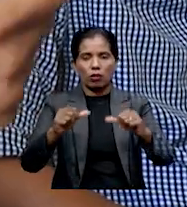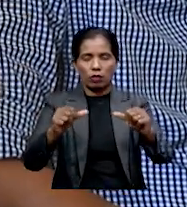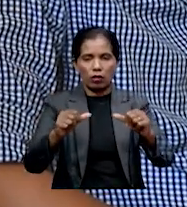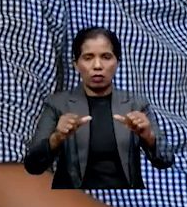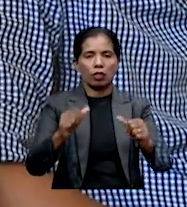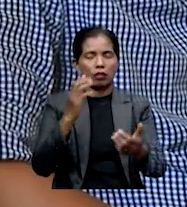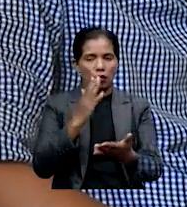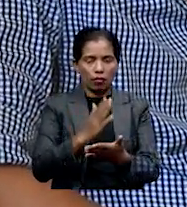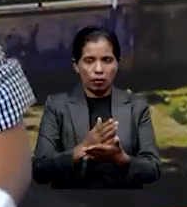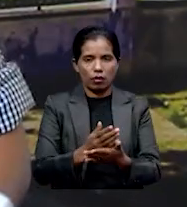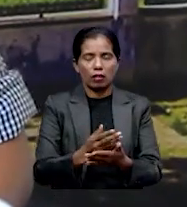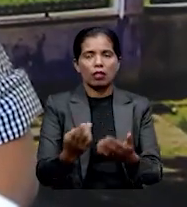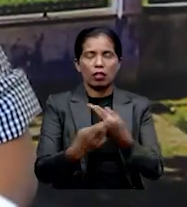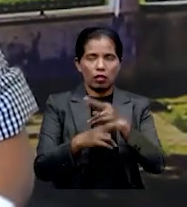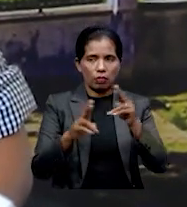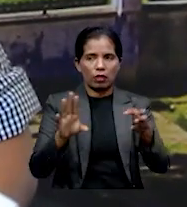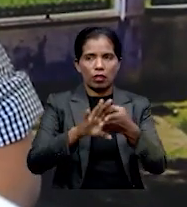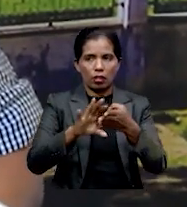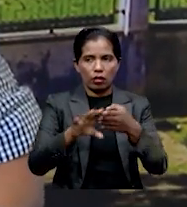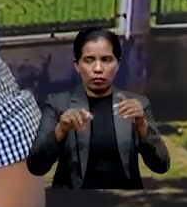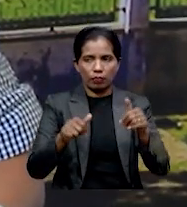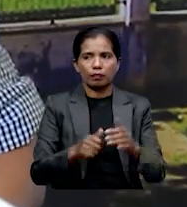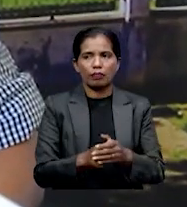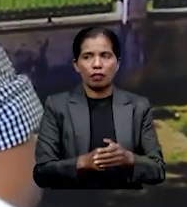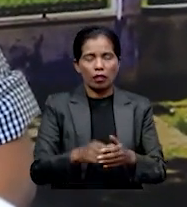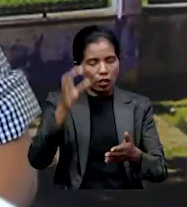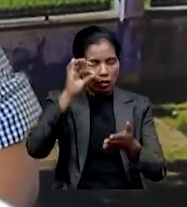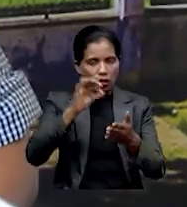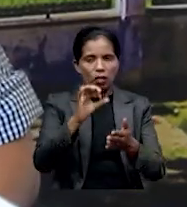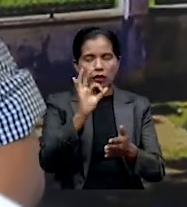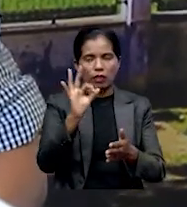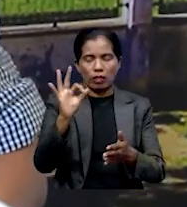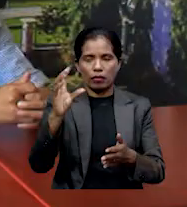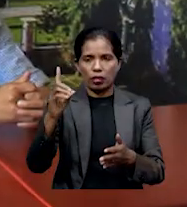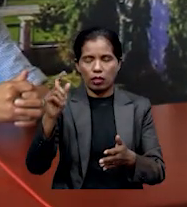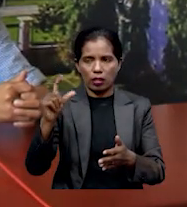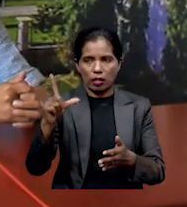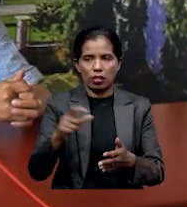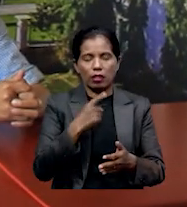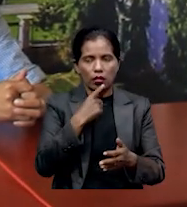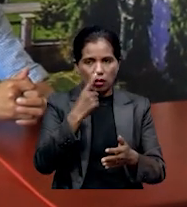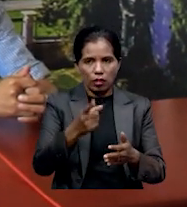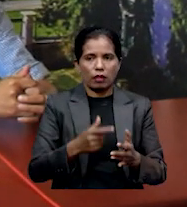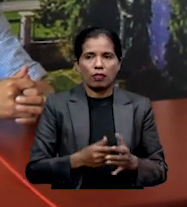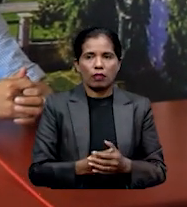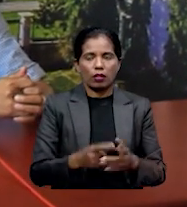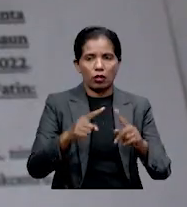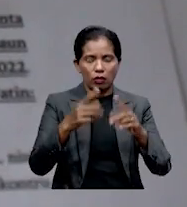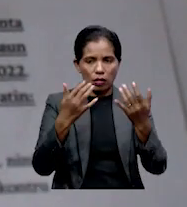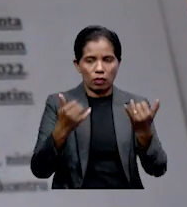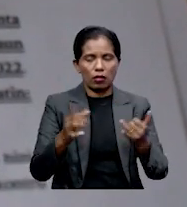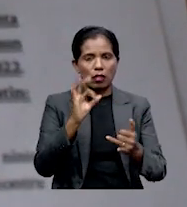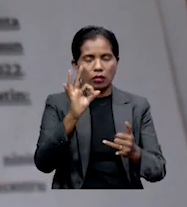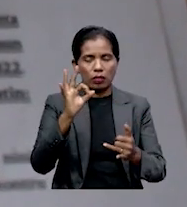atualo resposta kart amni no nemas tur deputi secretario general FFTL Frederico Martins Ateten To agora